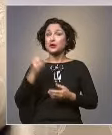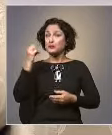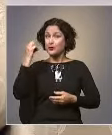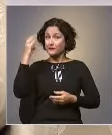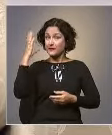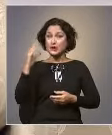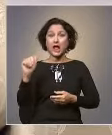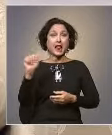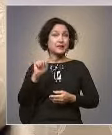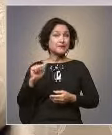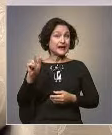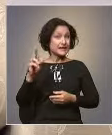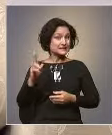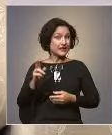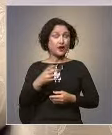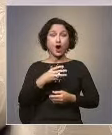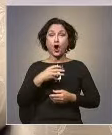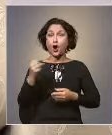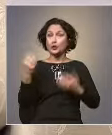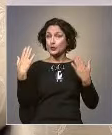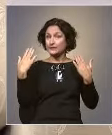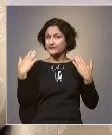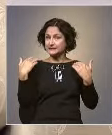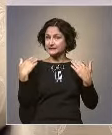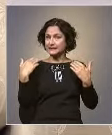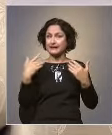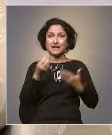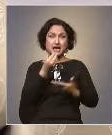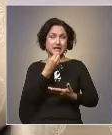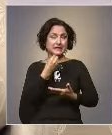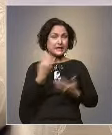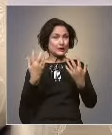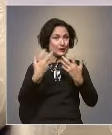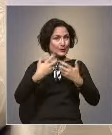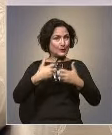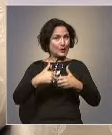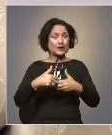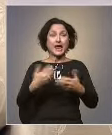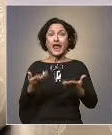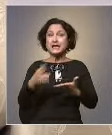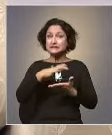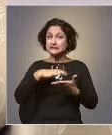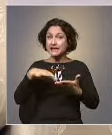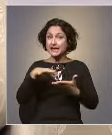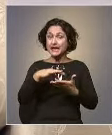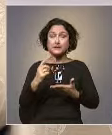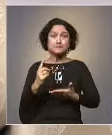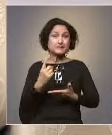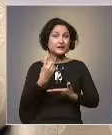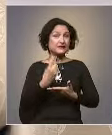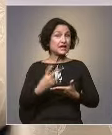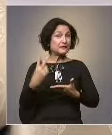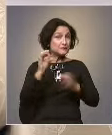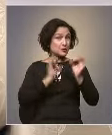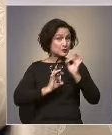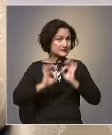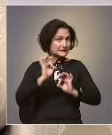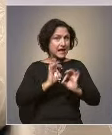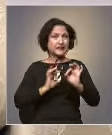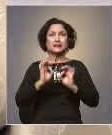Професор Алберт Кръстанов от Университета по хранителни технологии в Пловдив е сред първите 2% на най-добрите учени в света